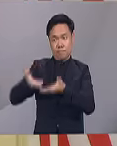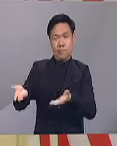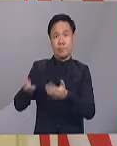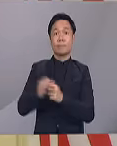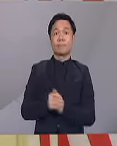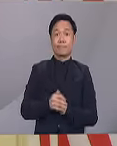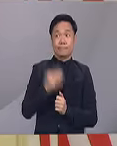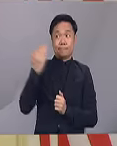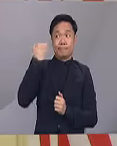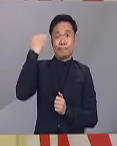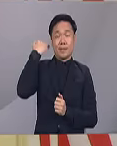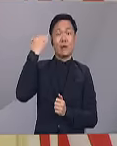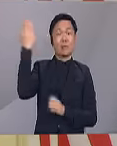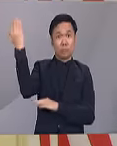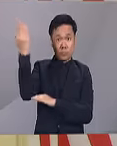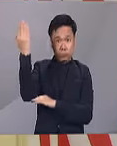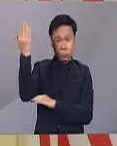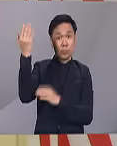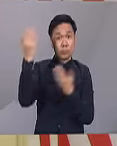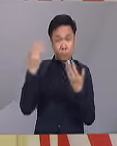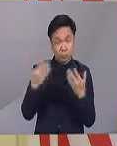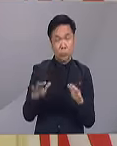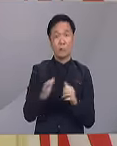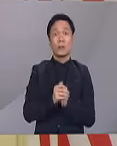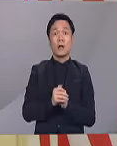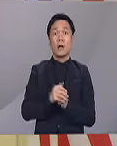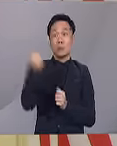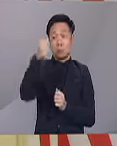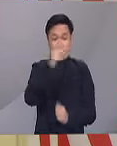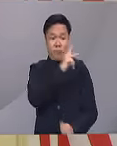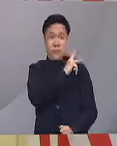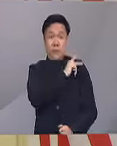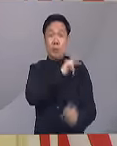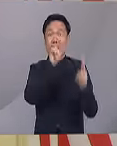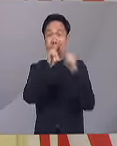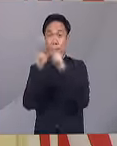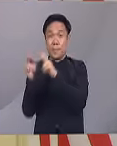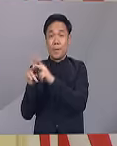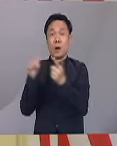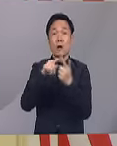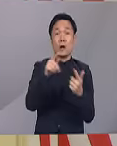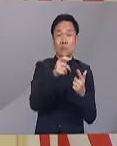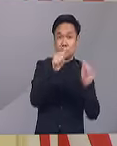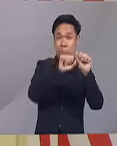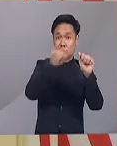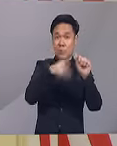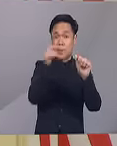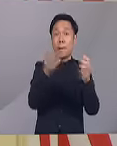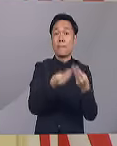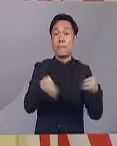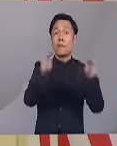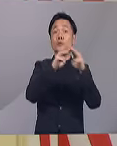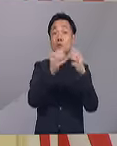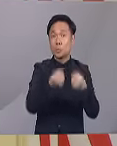ucapan saya yang lepas, dalam PC saya yang lepas, minta supaya ketua kampung, jawatan kuasa masjid, jawatan kuasa surau